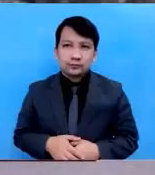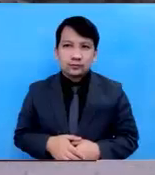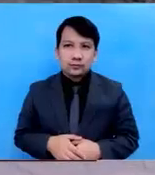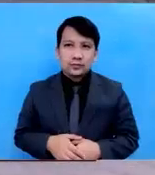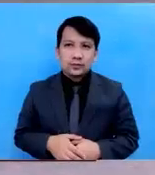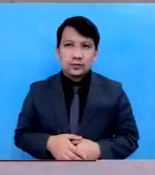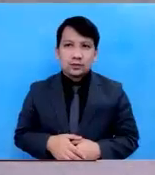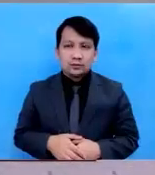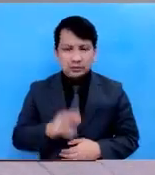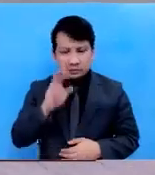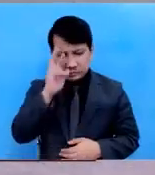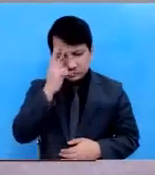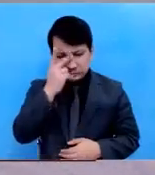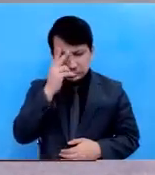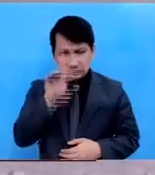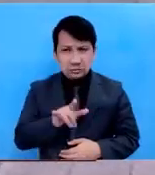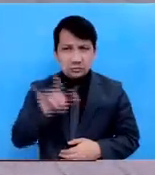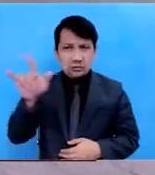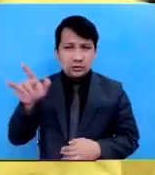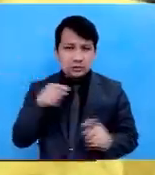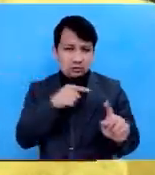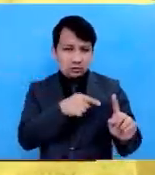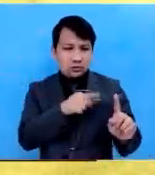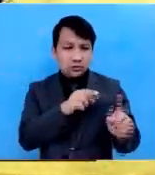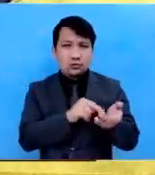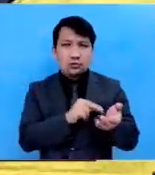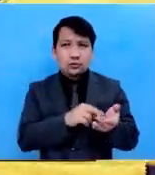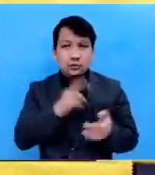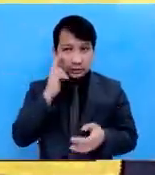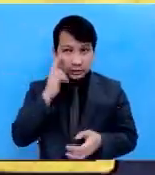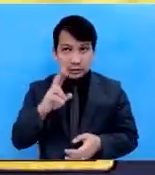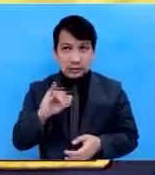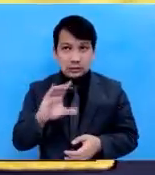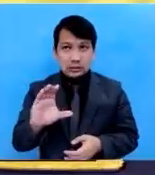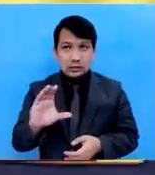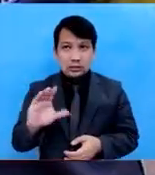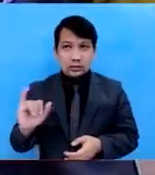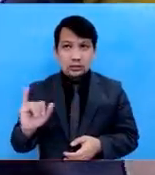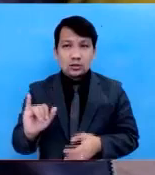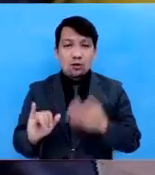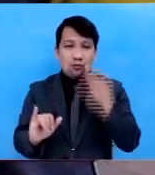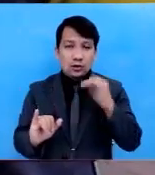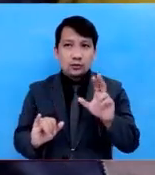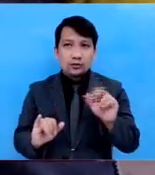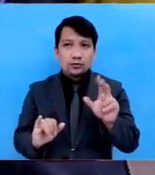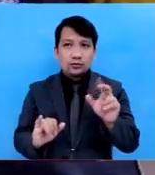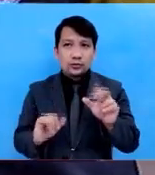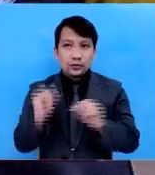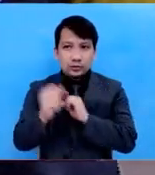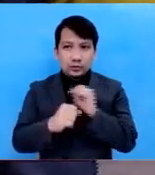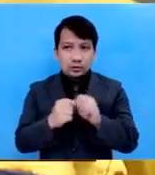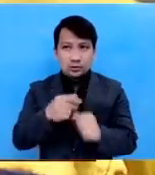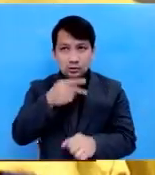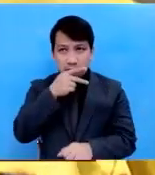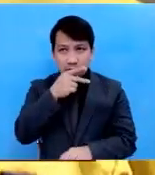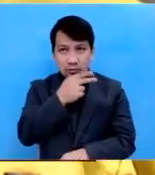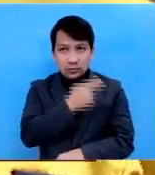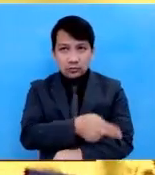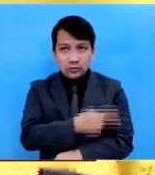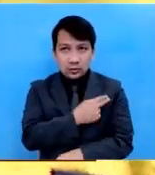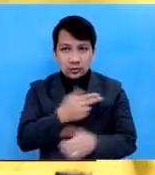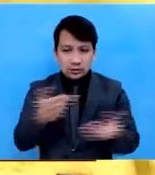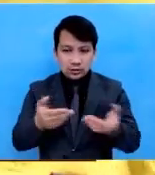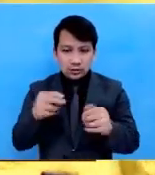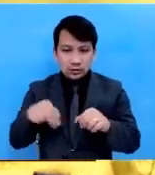Nagdadalawang isip ng mga ibang bansa ang nurse na si Richie. 13 taon na siyang nurse sa isang pribadong ospital dito sa Pilipinas. Nasa